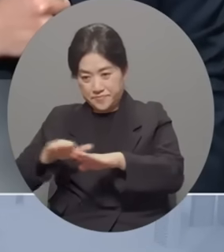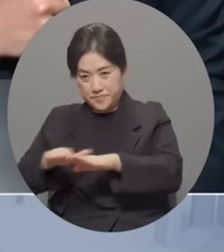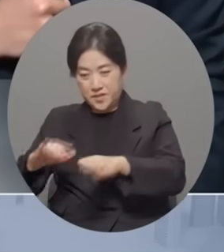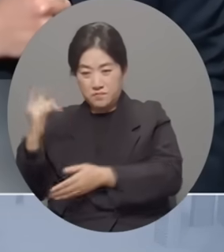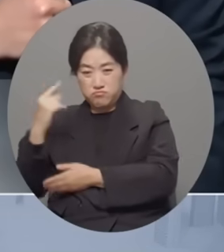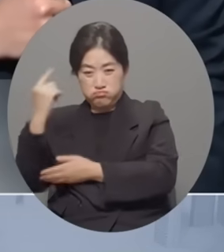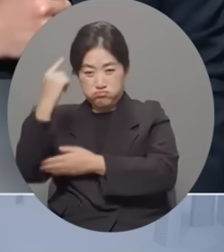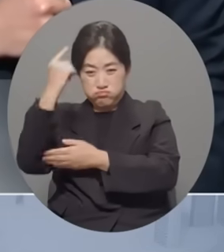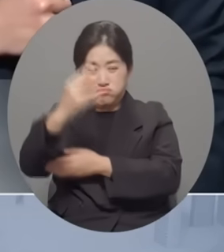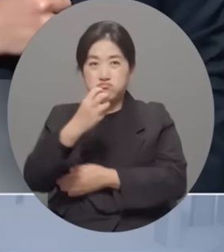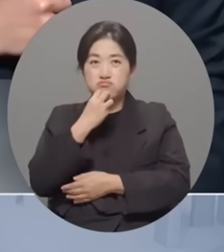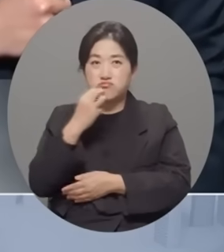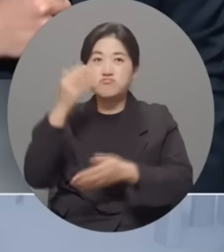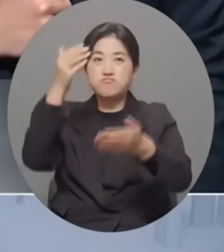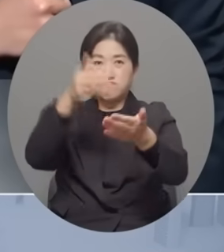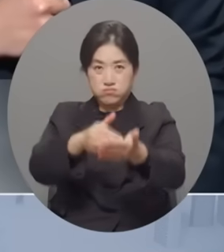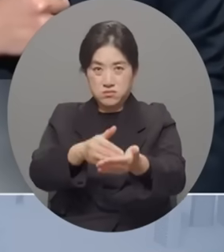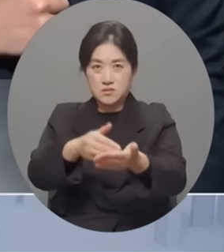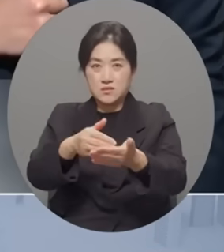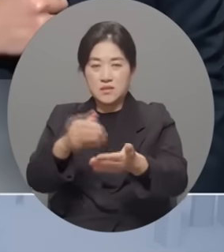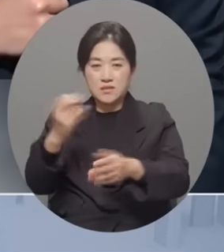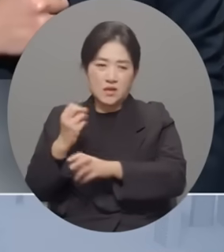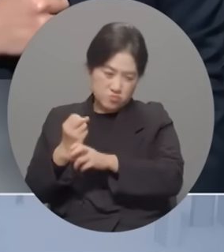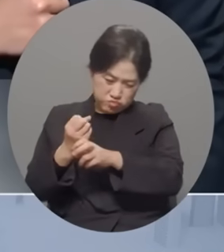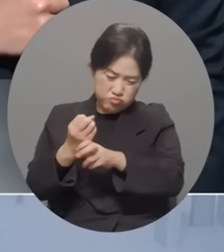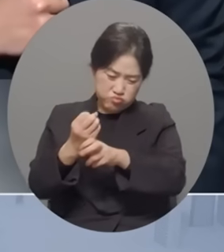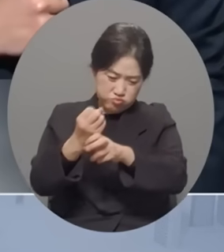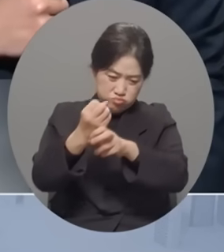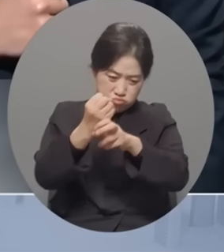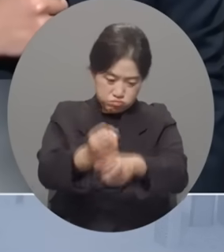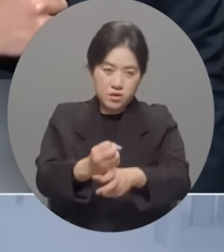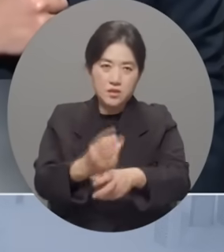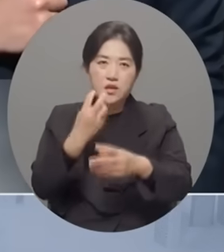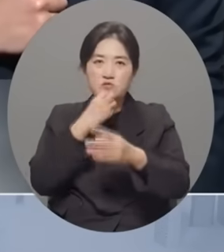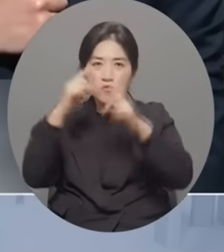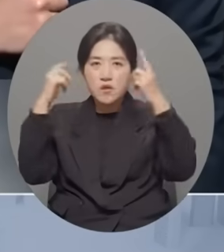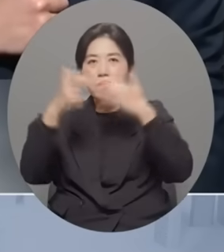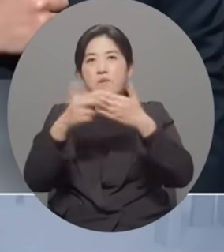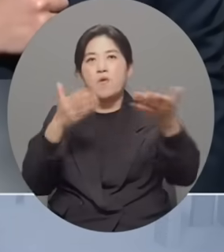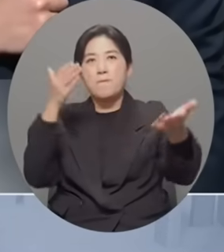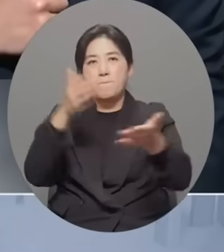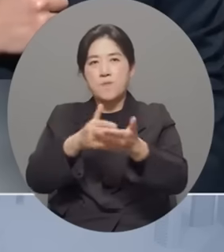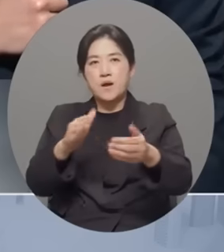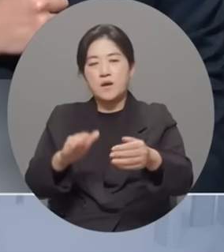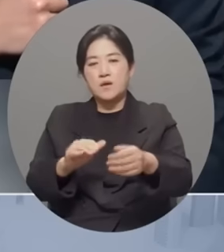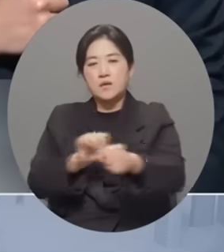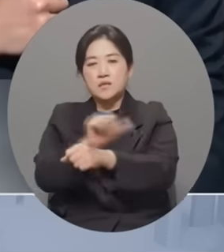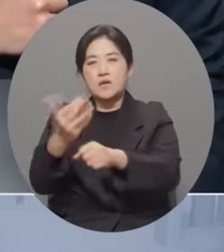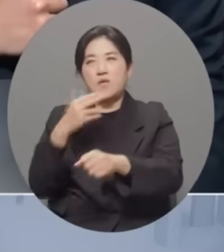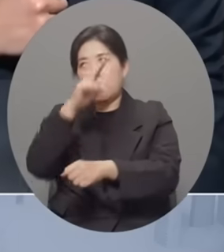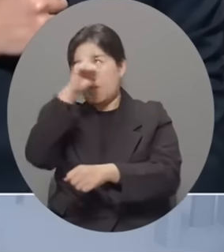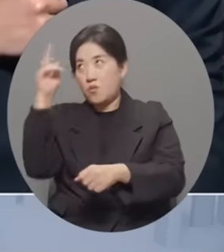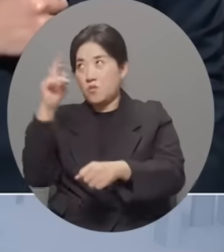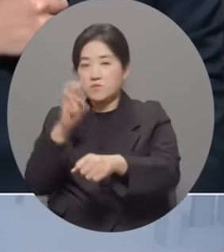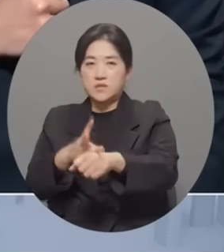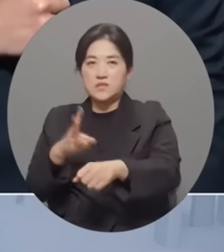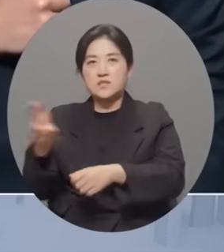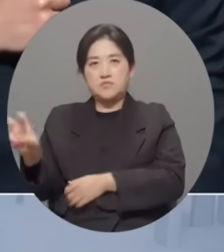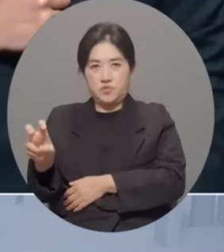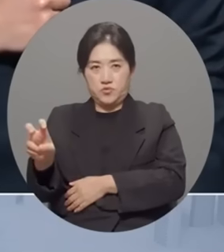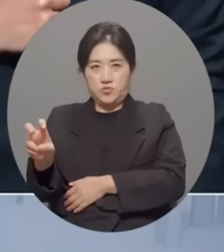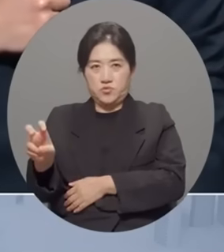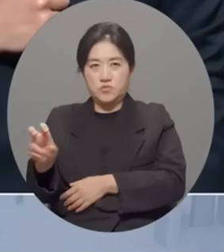타고 서울로 이동했고요. 다시 구급차에 실려서 이곳에 도착한 게약 5시간 전 오후 3시